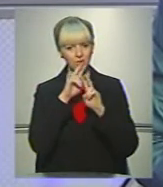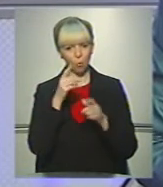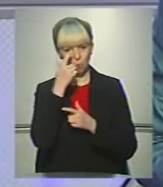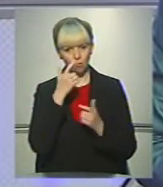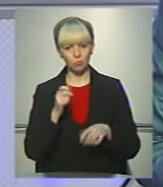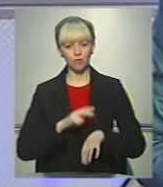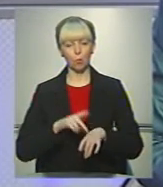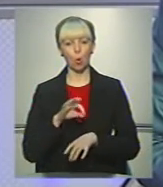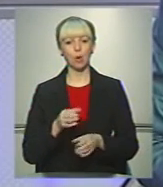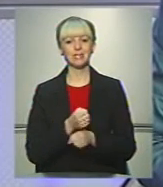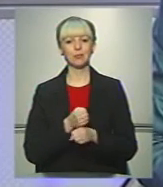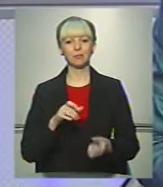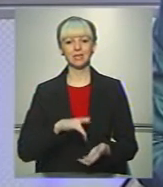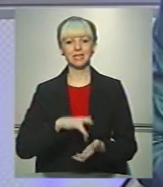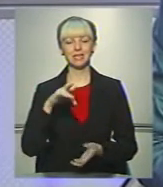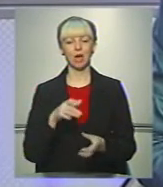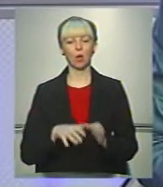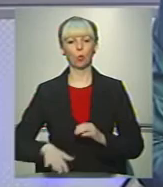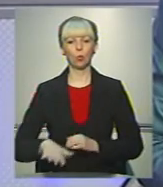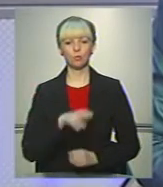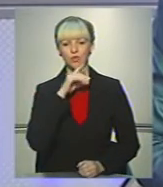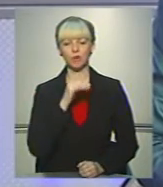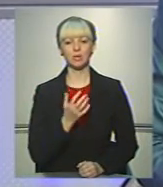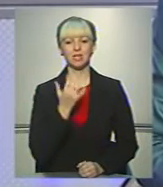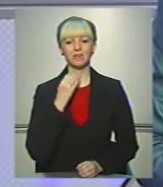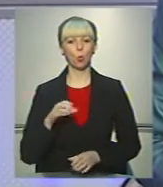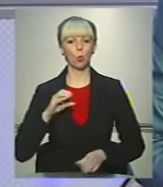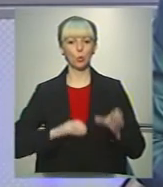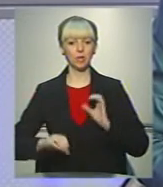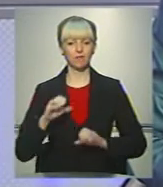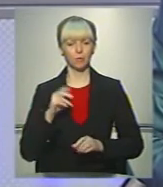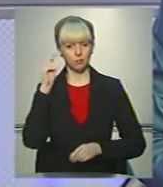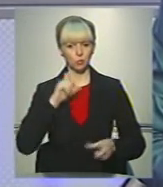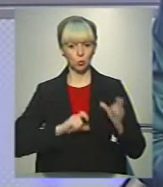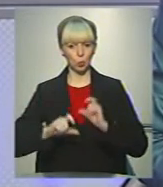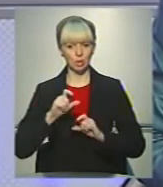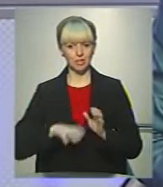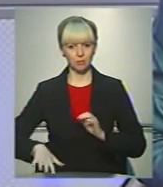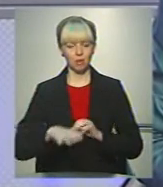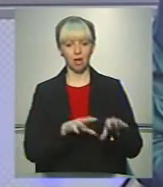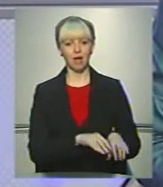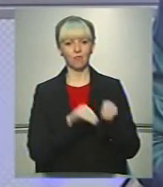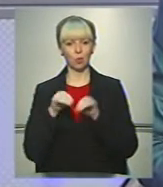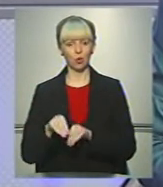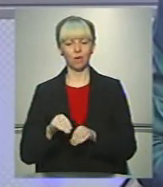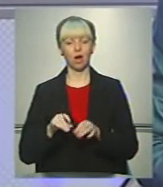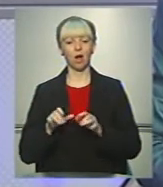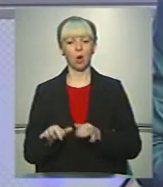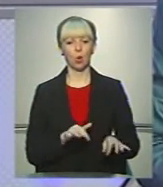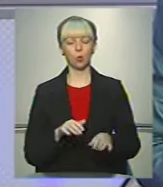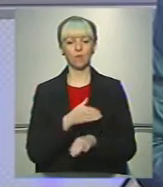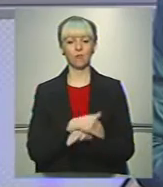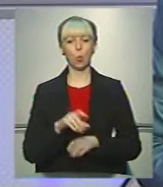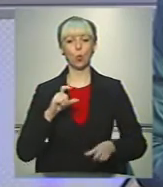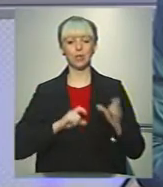повідомили міліції про замінування центрального корпусу Чернівецького національного університету. Студентів із резиденції евакуювали, а рух вулицею